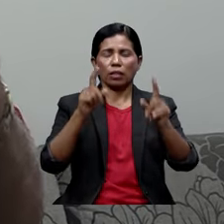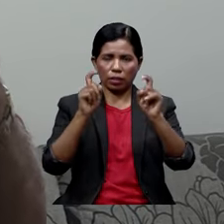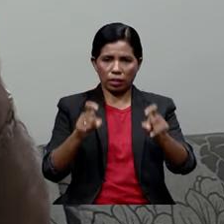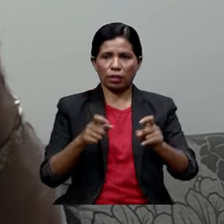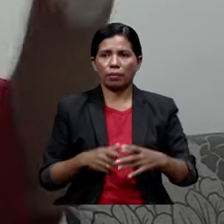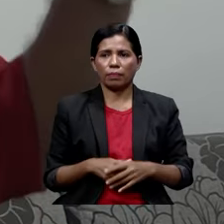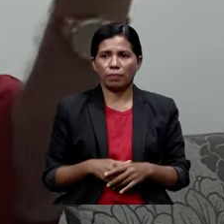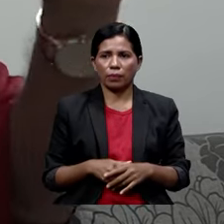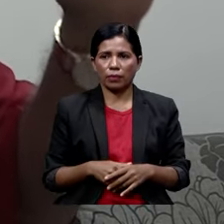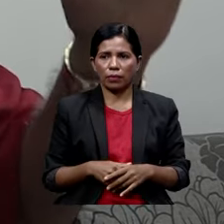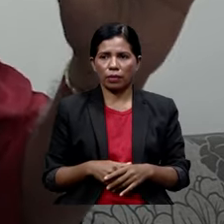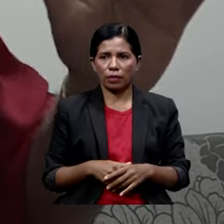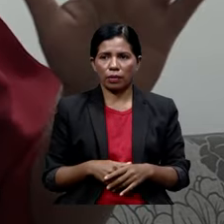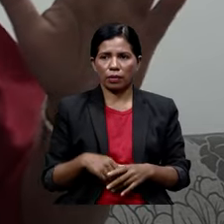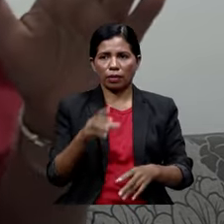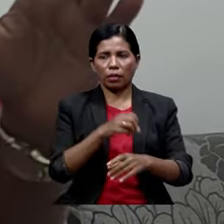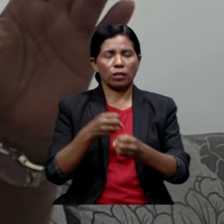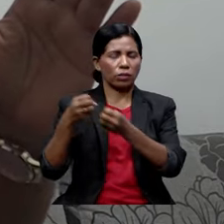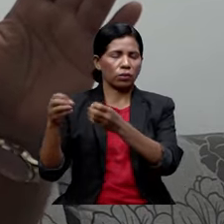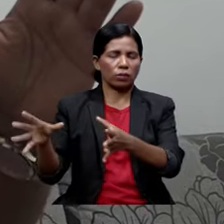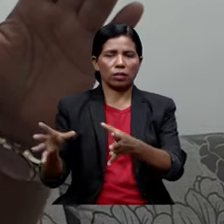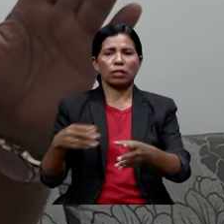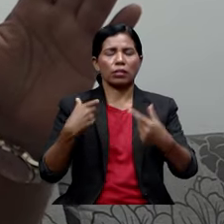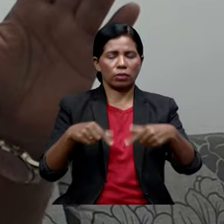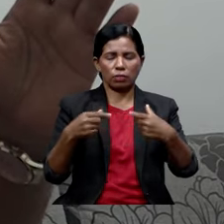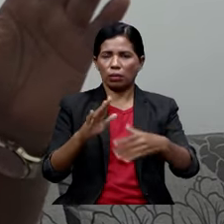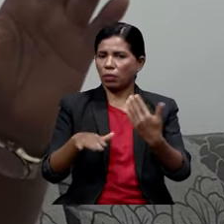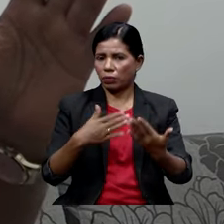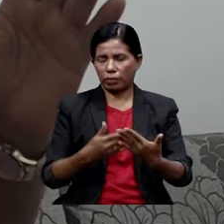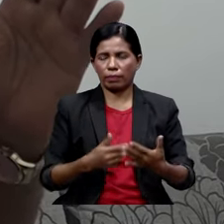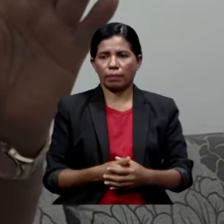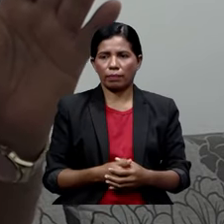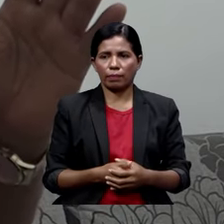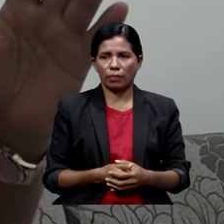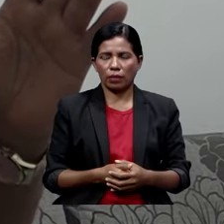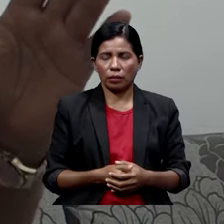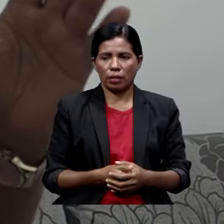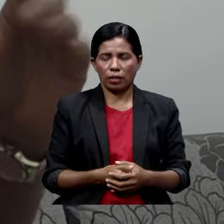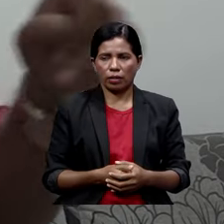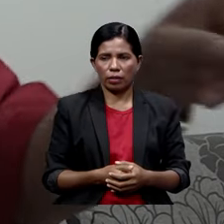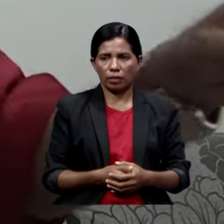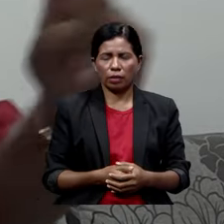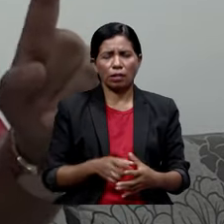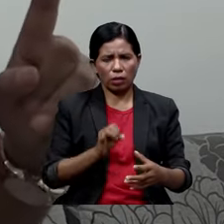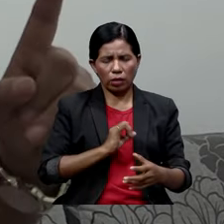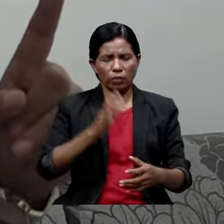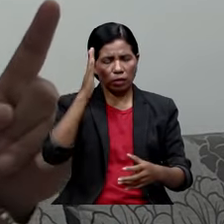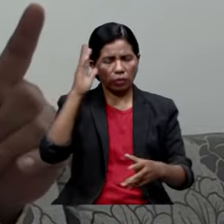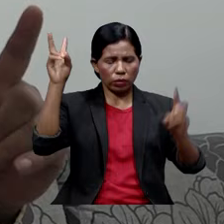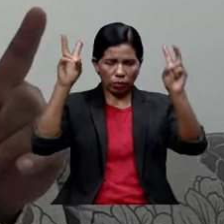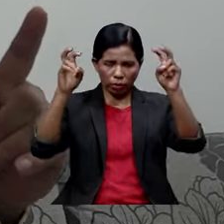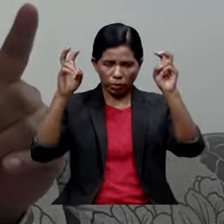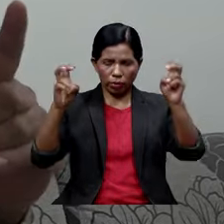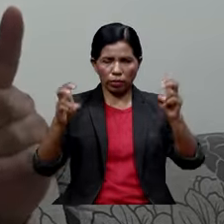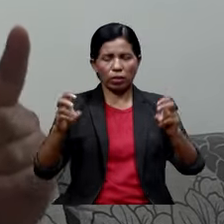Dani apa jauhuh hakalu persoalan Jadi saya pikir tema itu sangat